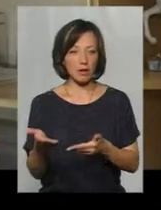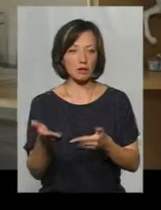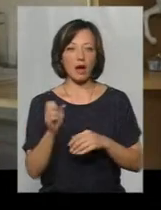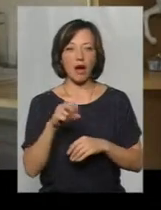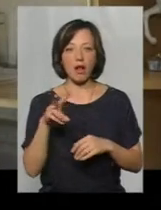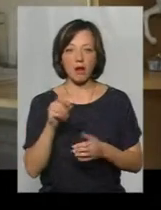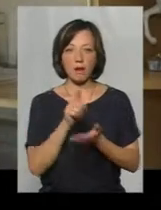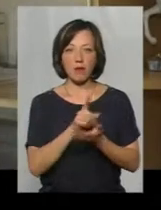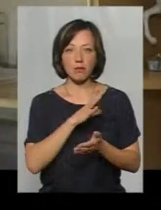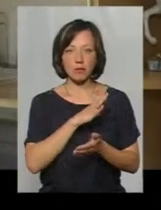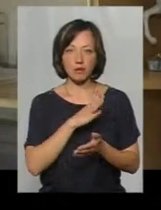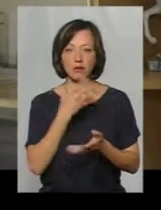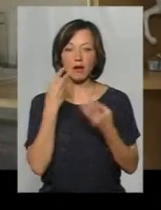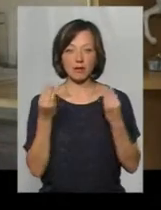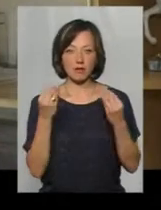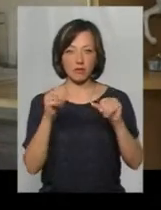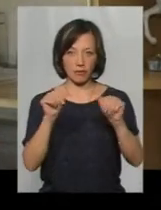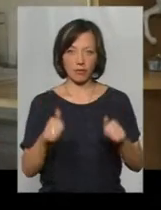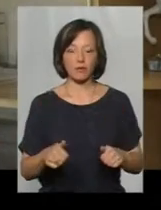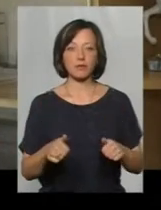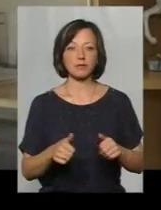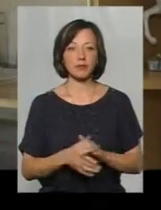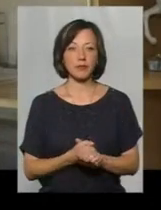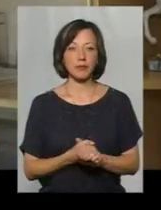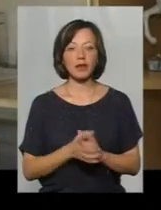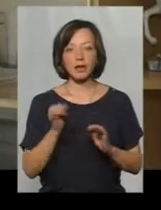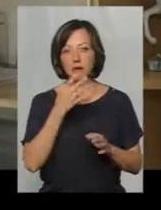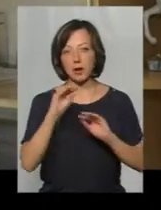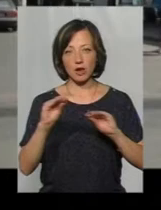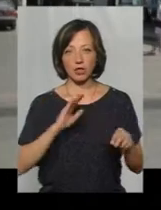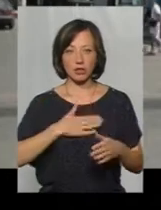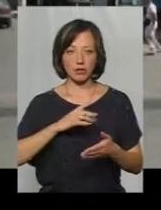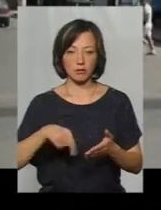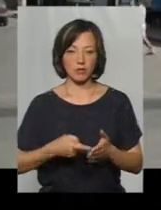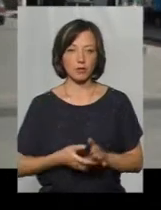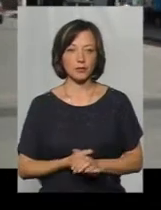Але воно має мати естетику, воно має естетично виглядати і перекрашати наше місто.